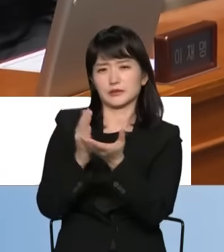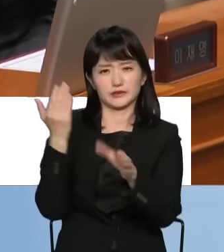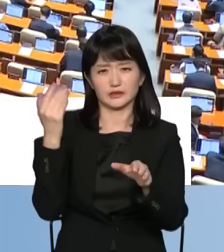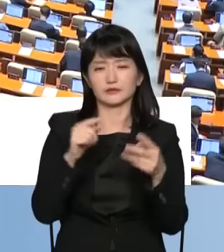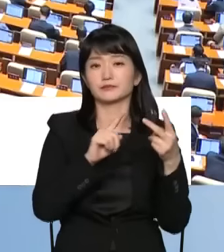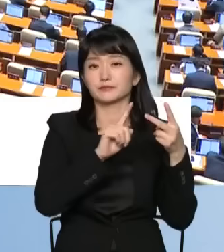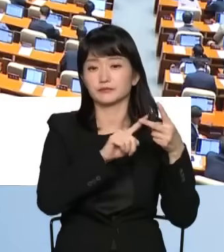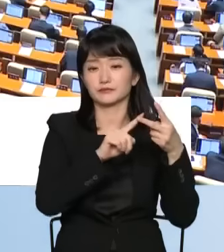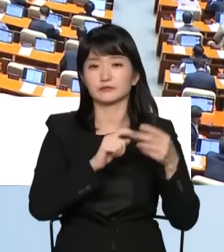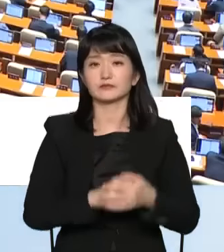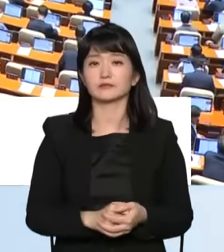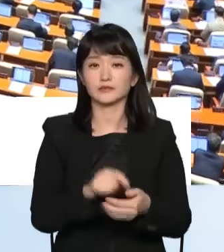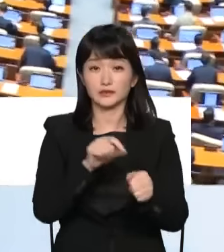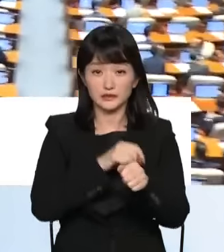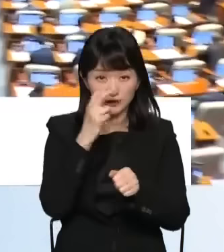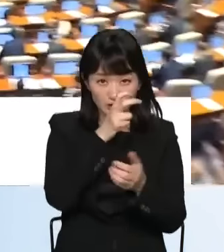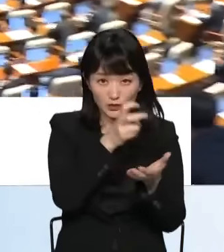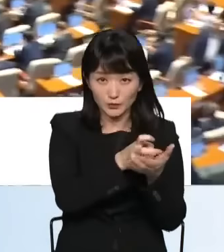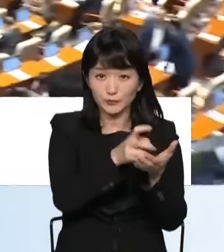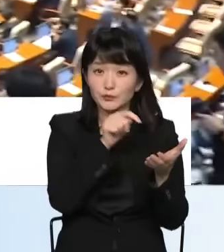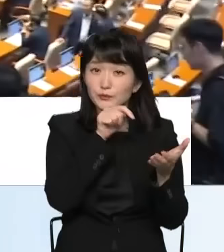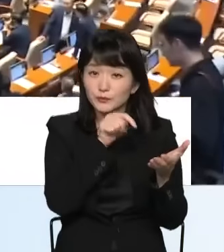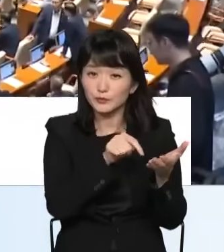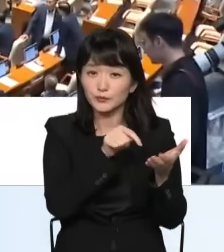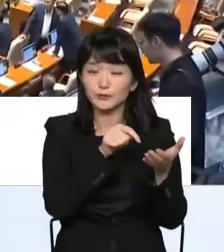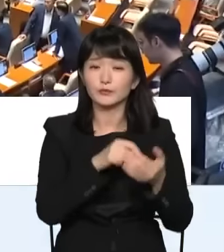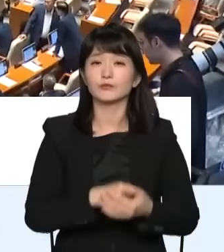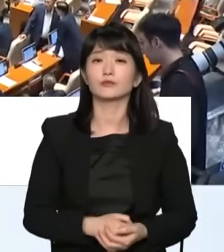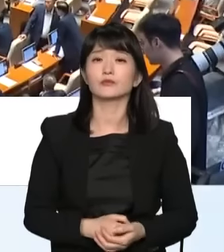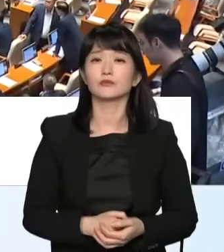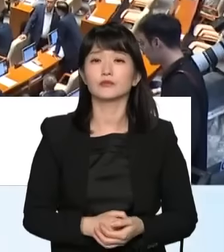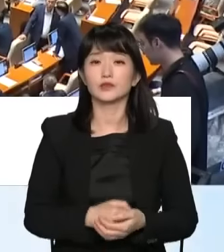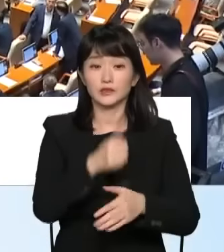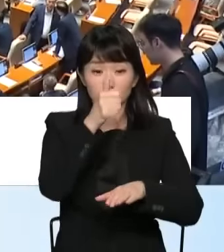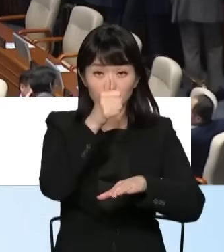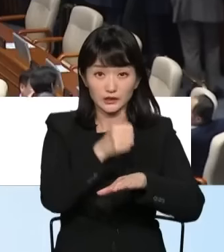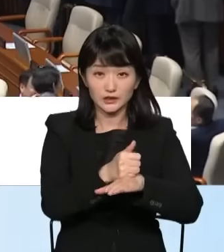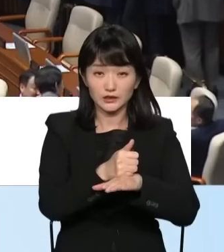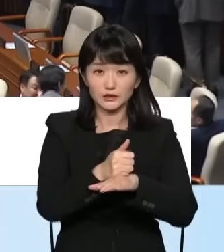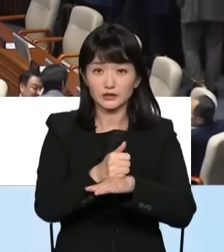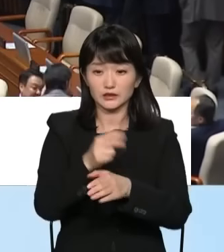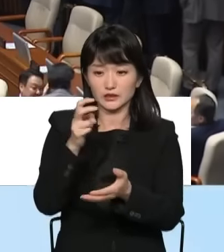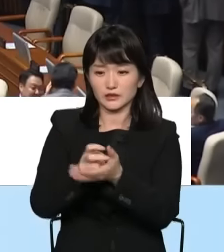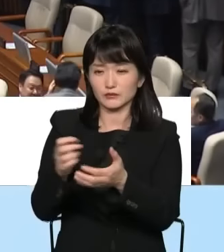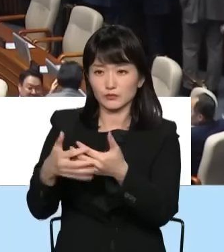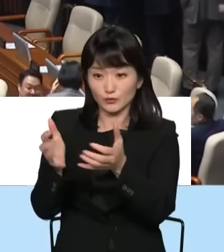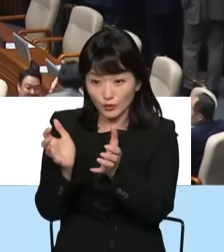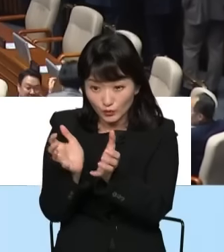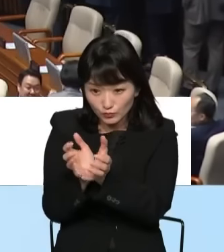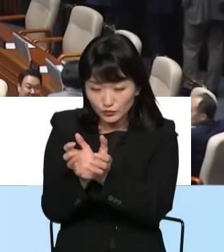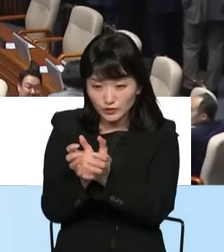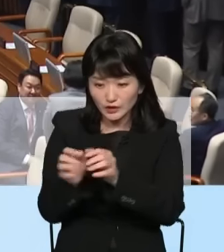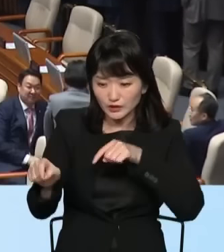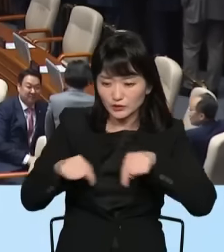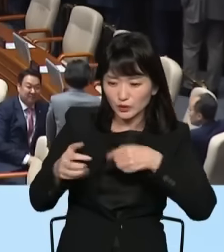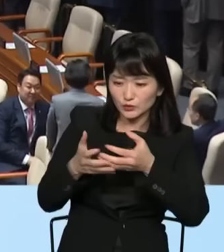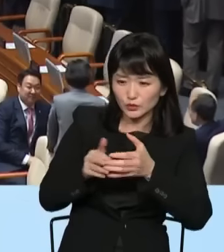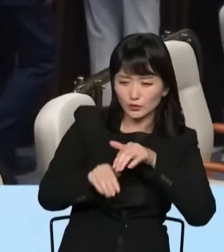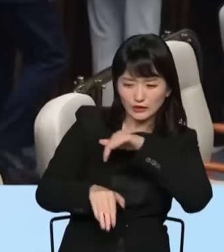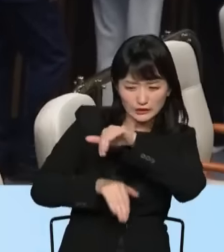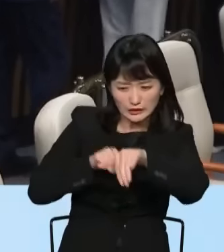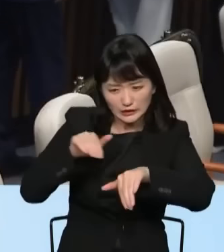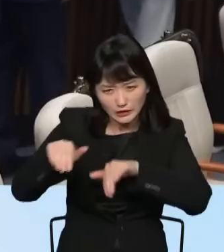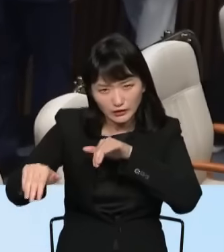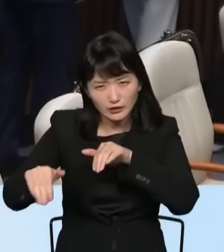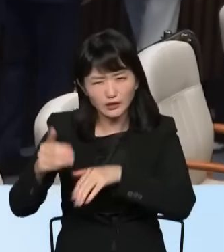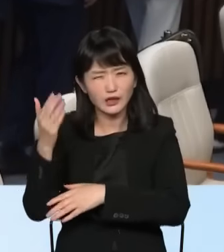번째는 특검이라는 것이 결과적으로이 사법권의 정치권이 개입하는 굉장히 특수한 상황입니다 그렇기 때문에